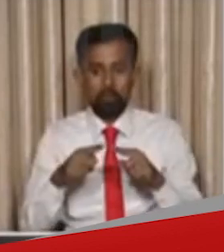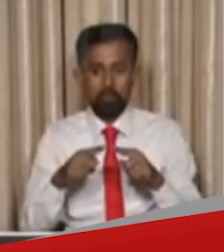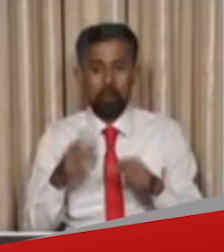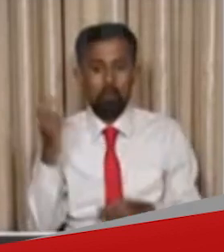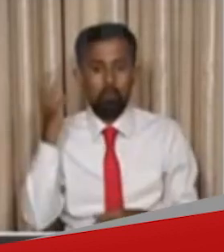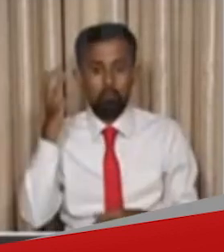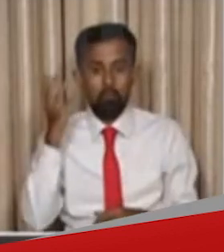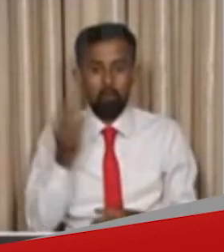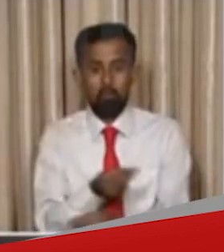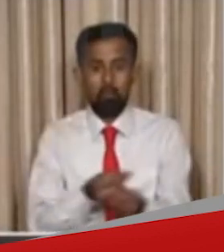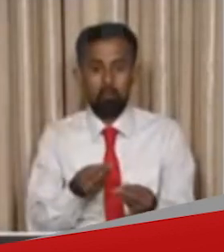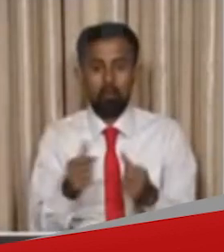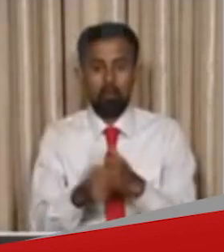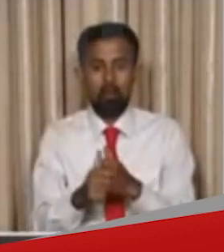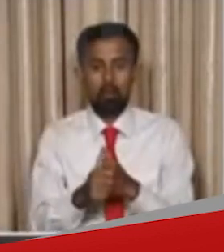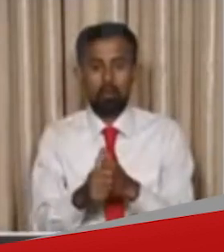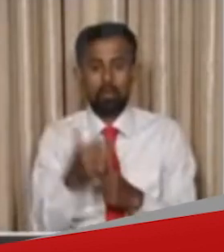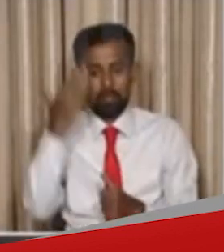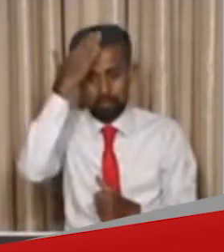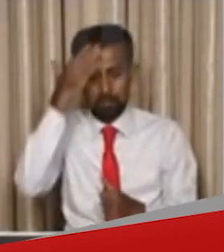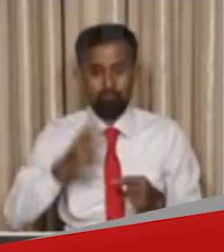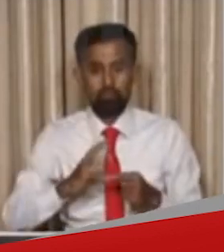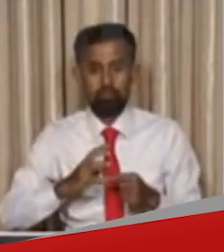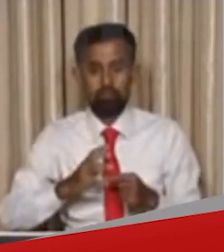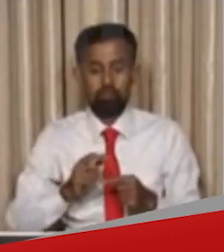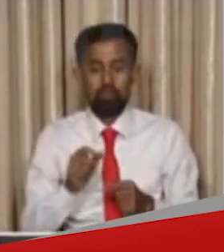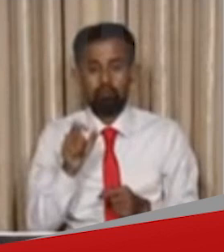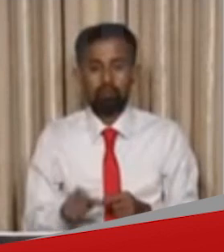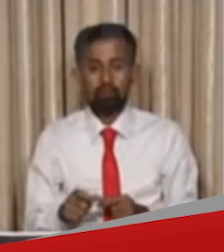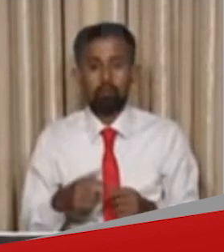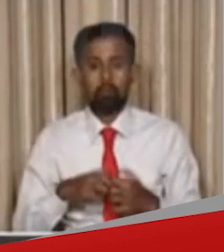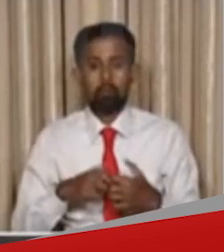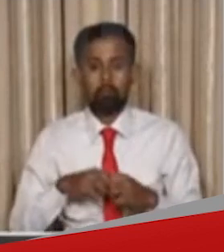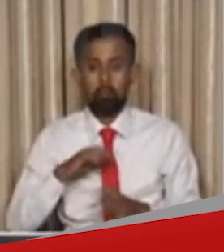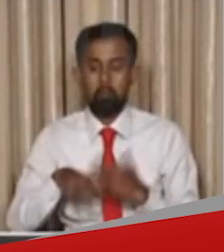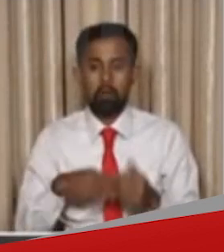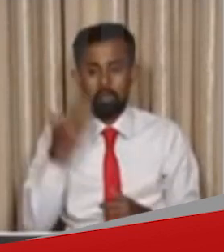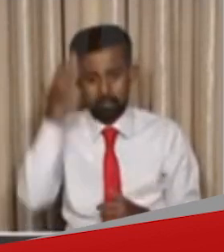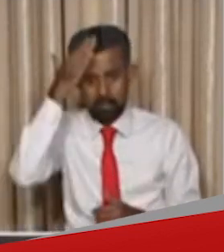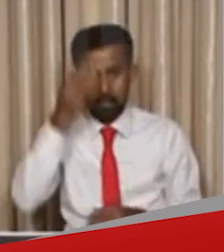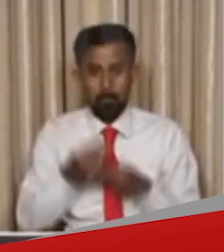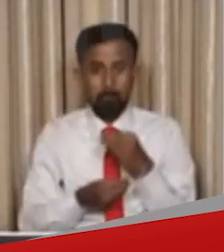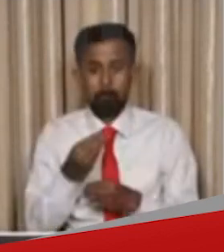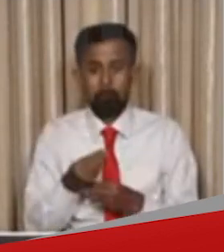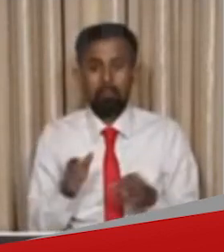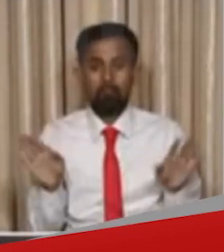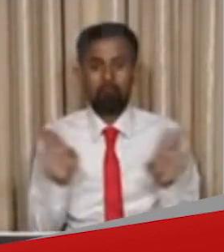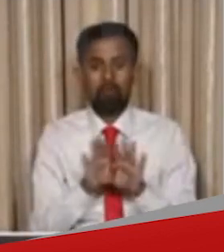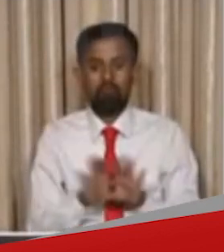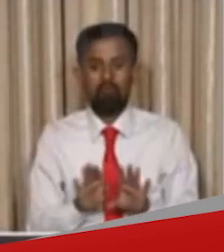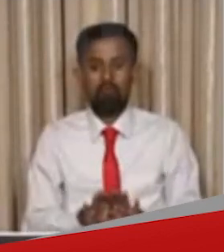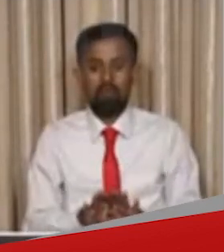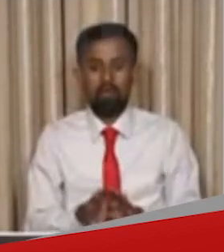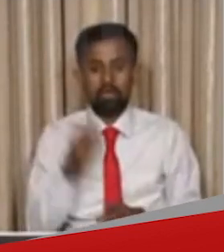පොල්ලාසිත නිෂ්පාදන අද තෙල්මෝල් හිමියන් බරපතල අර්බුදයකට වැටලා තියෙනවා. තෙල්මෝල් කර්මාන්ත ශාලාද වැහිලා තියෙනවා.